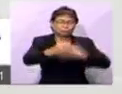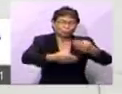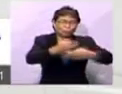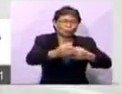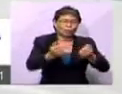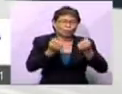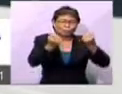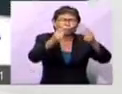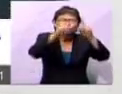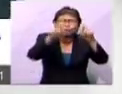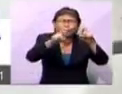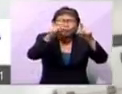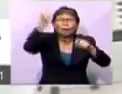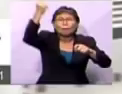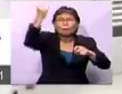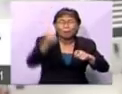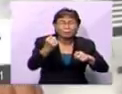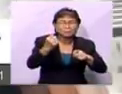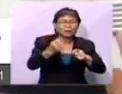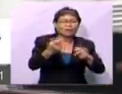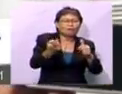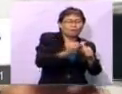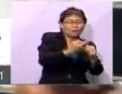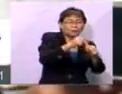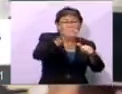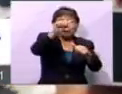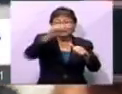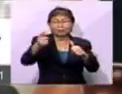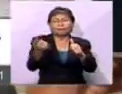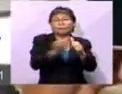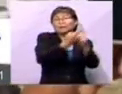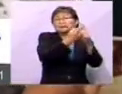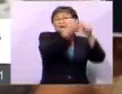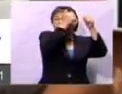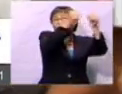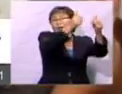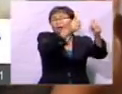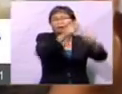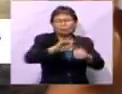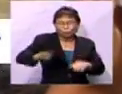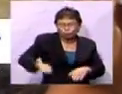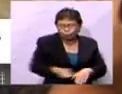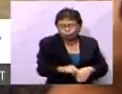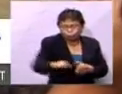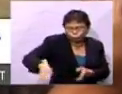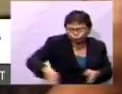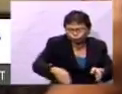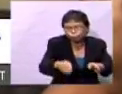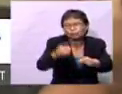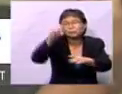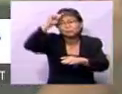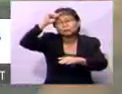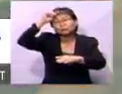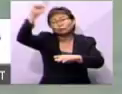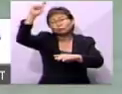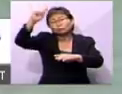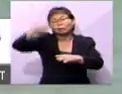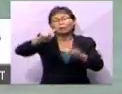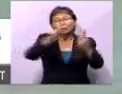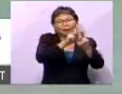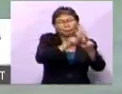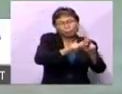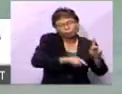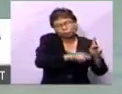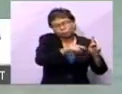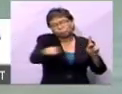Proses pandu uji bas amfibia yang pertama di Asia Tenggara ini menyelusuri Sungai Terengganu dari Kampung Losong hingga ke